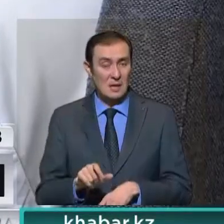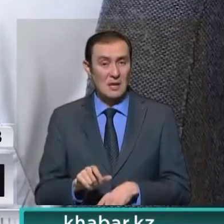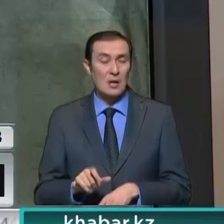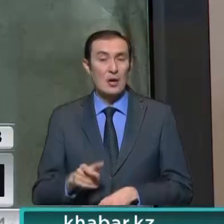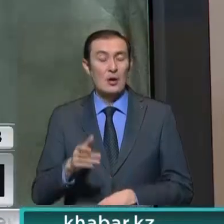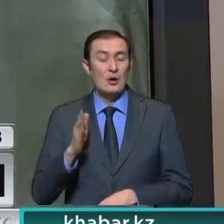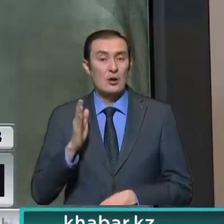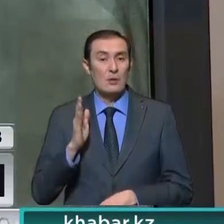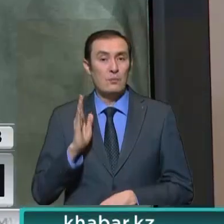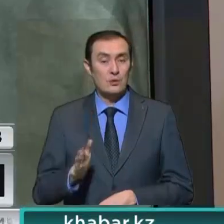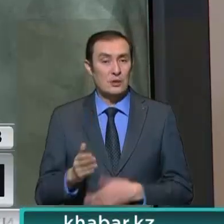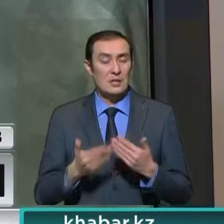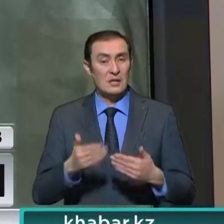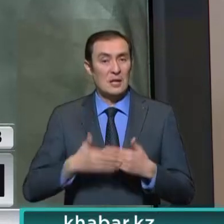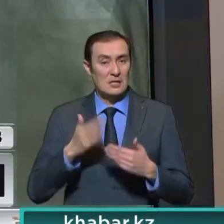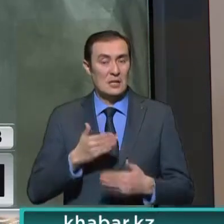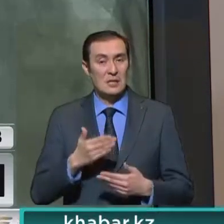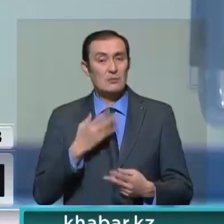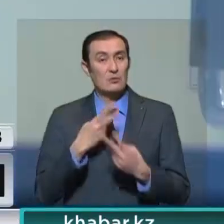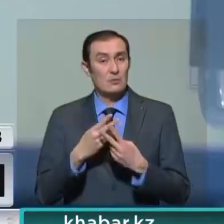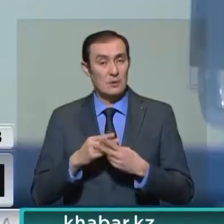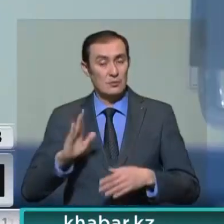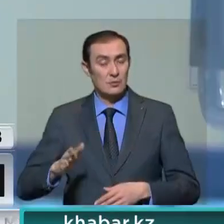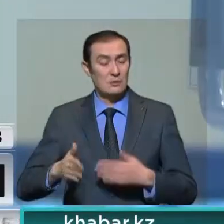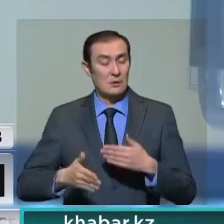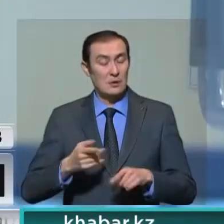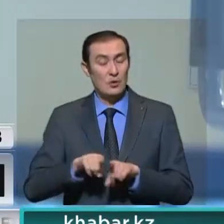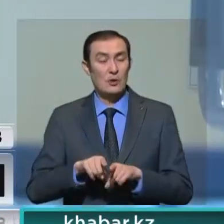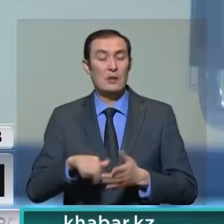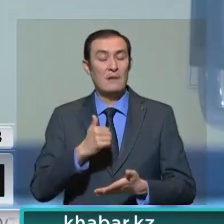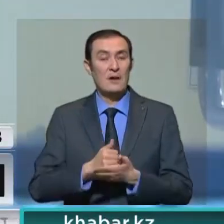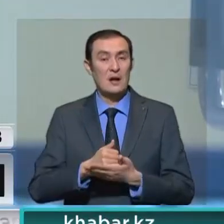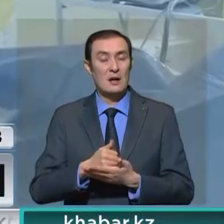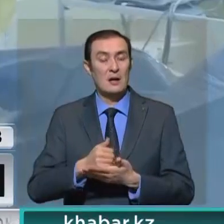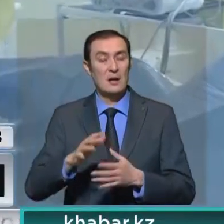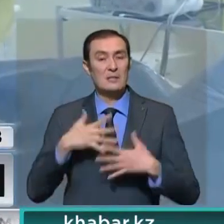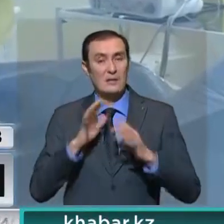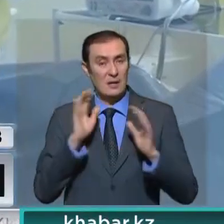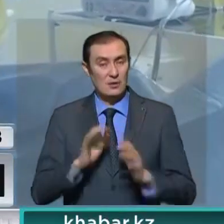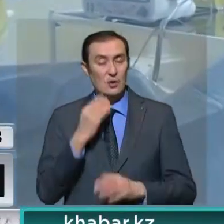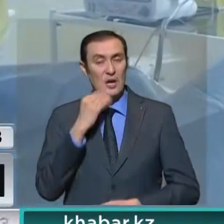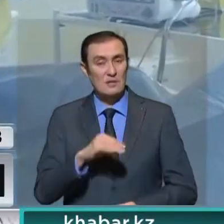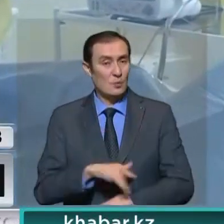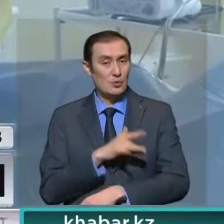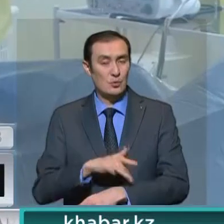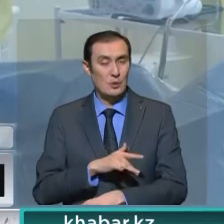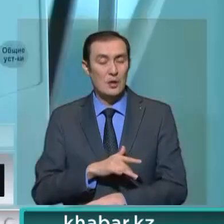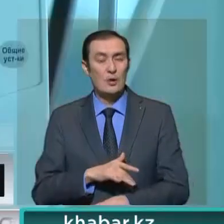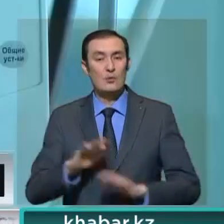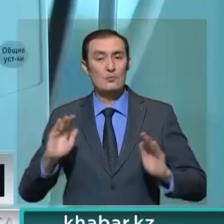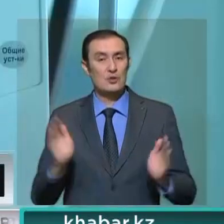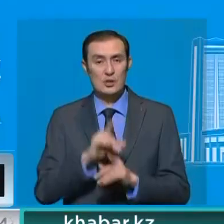заменят ограничением Свободы при этом глава Минздрава заверила что качество оказываемых услуг от этого не